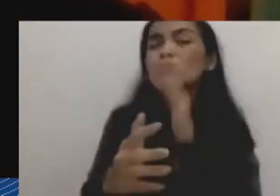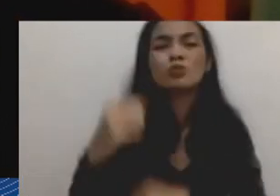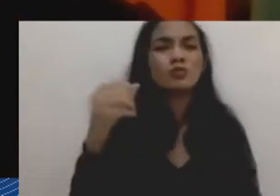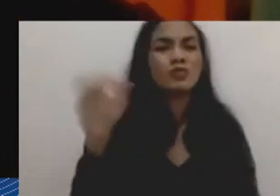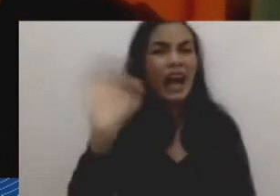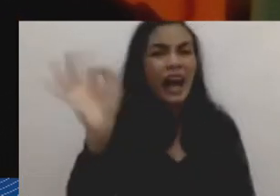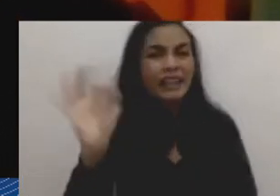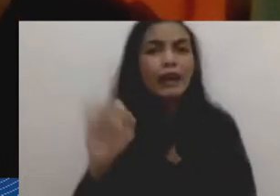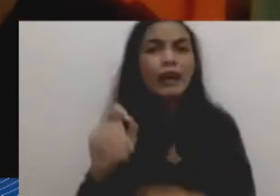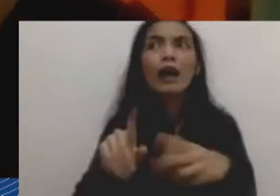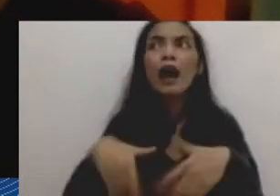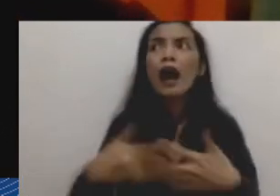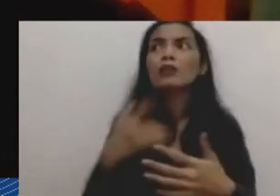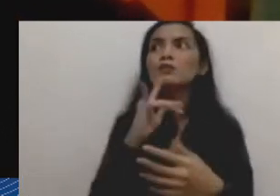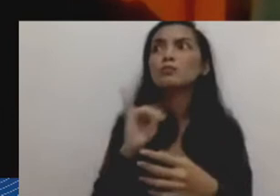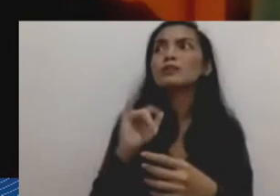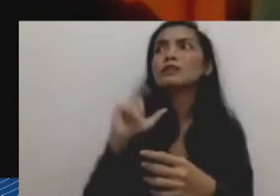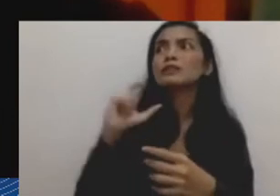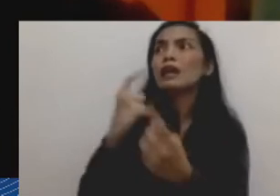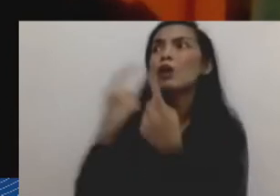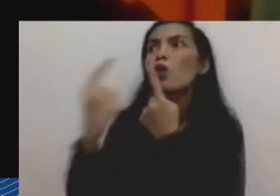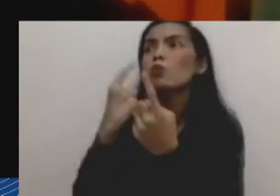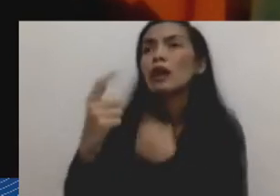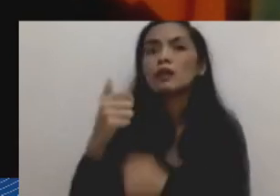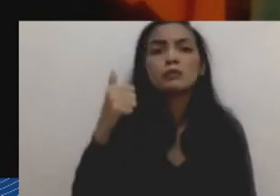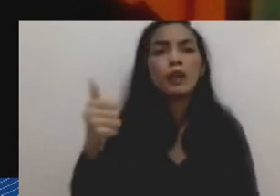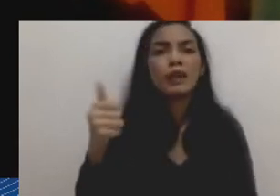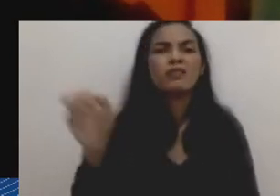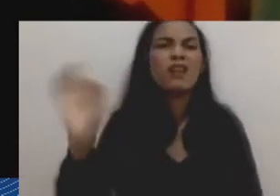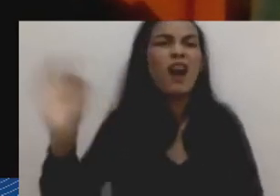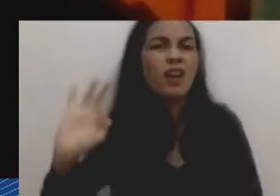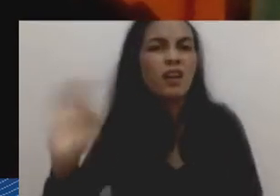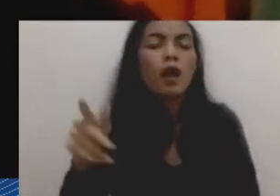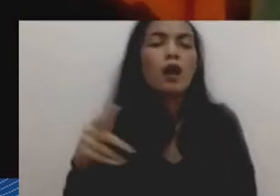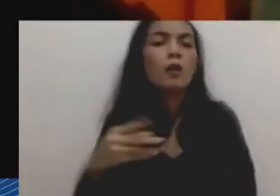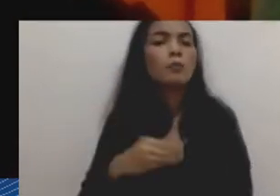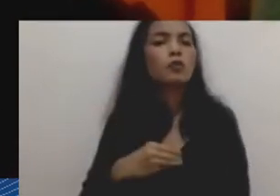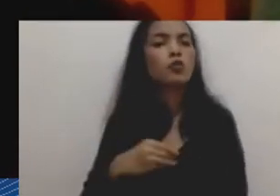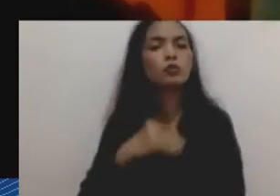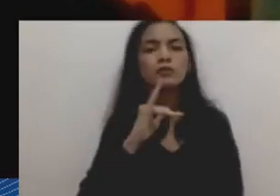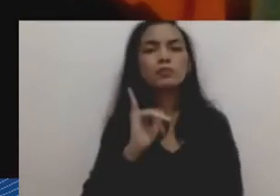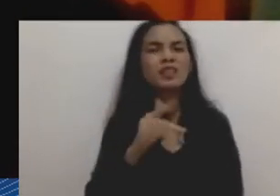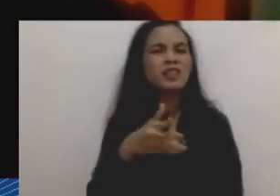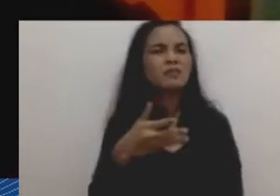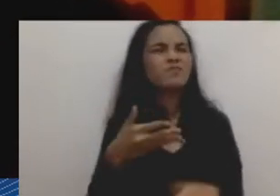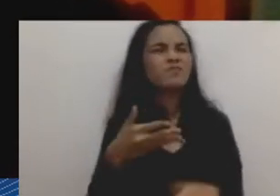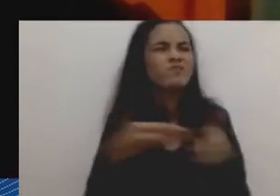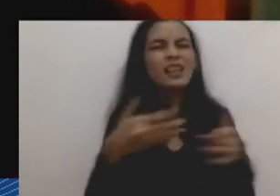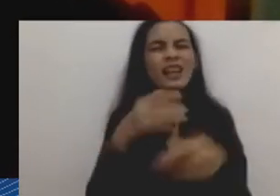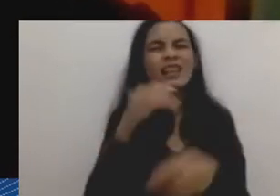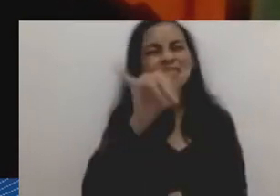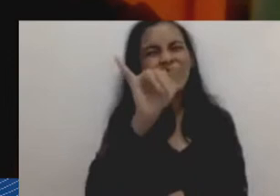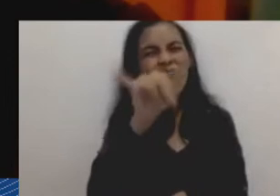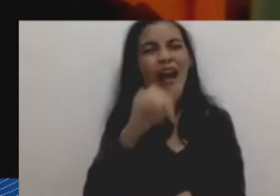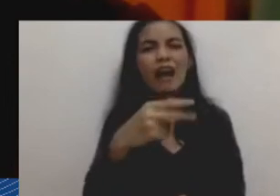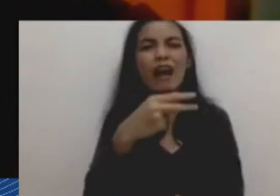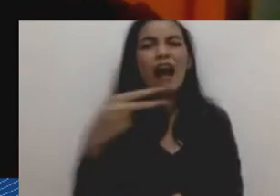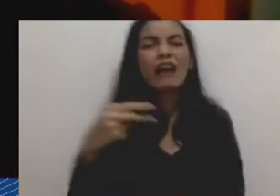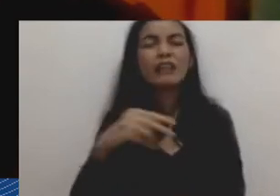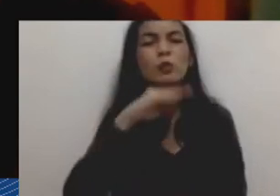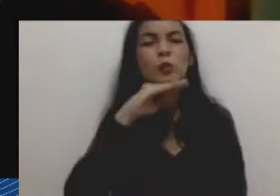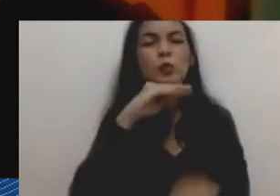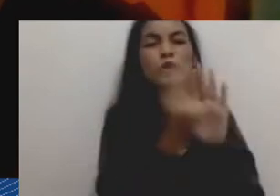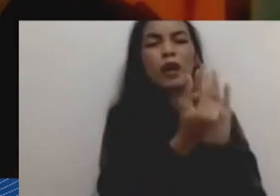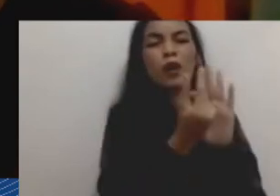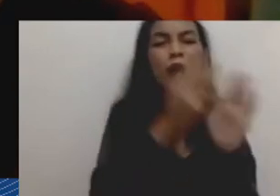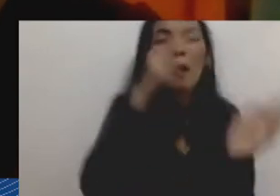punya media komunikasi yang baik gitu. Nah, ini menurut saya tantangan yang itu tidak harus menunggu undang-undang ini